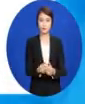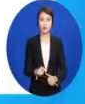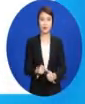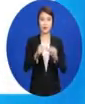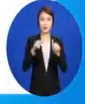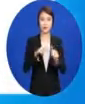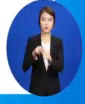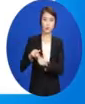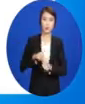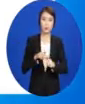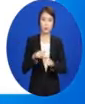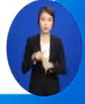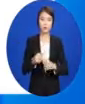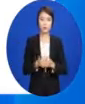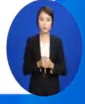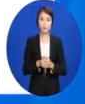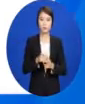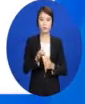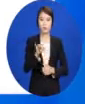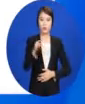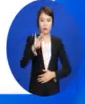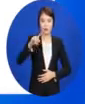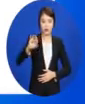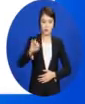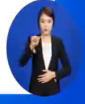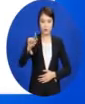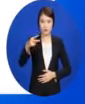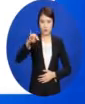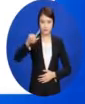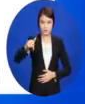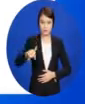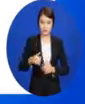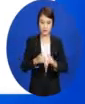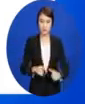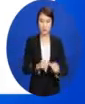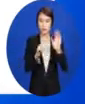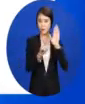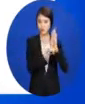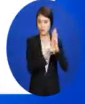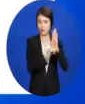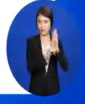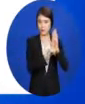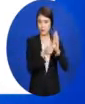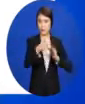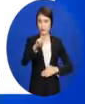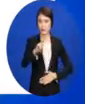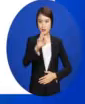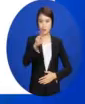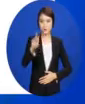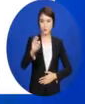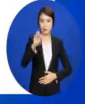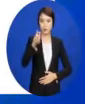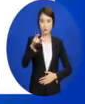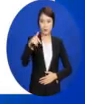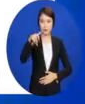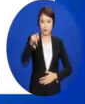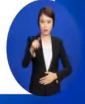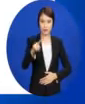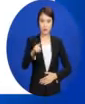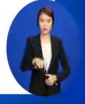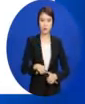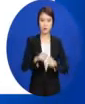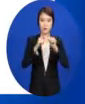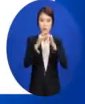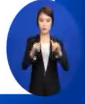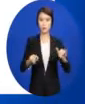채용 정보입니다. 웰빙 한식에서 한식조리사를 모집합니다. 주식회사 남양메카에서